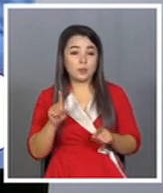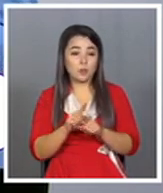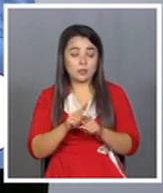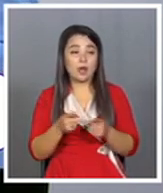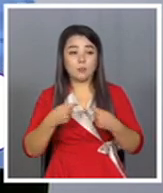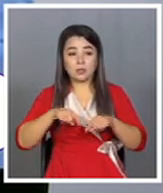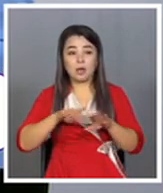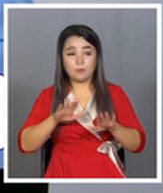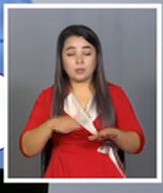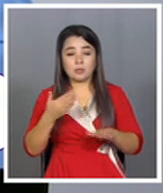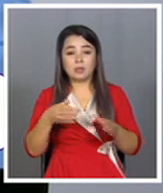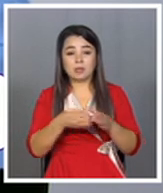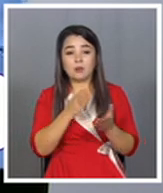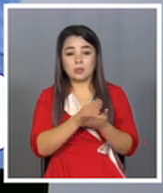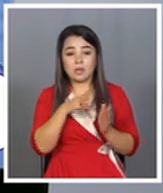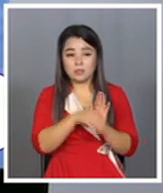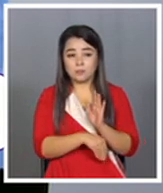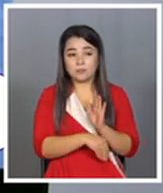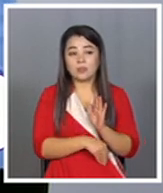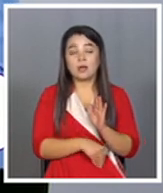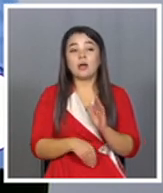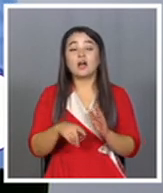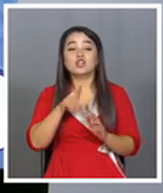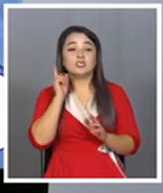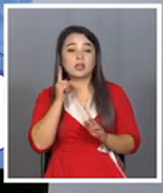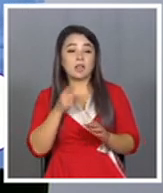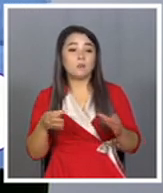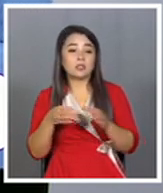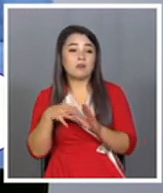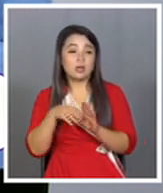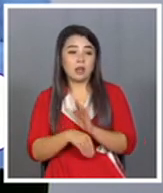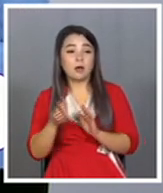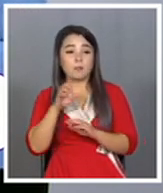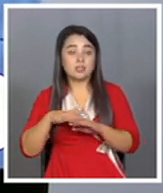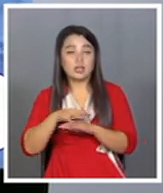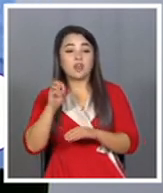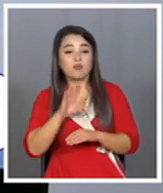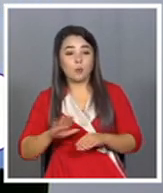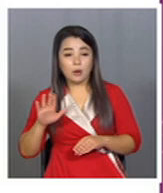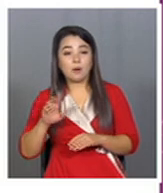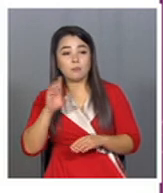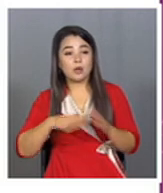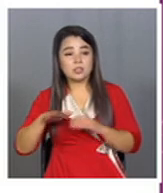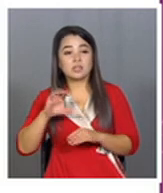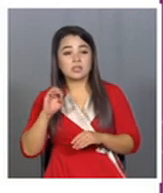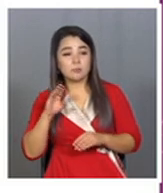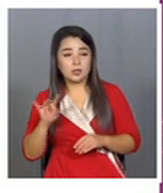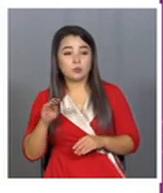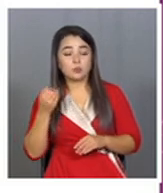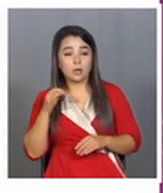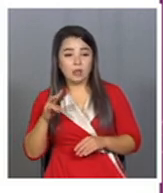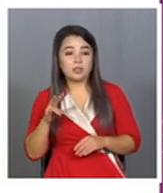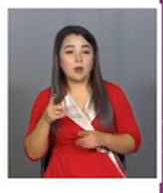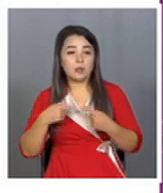платформалары ежелгі платформаларға жатады. Ал жас платформаларға Батыс Еуропа, Батыс Сібір, Тұран